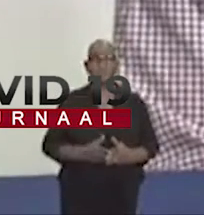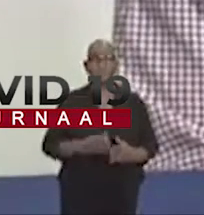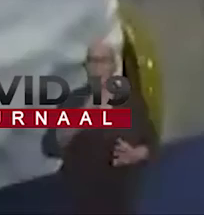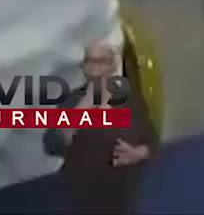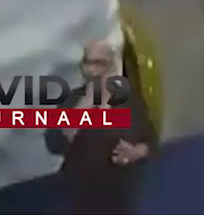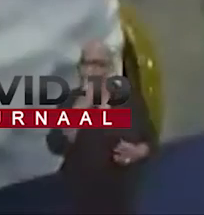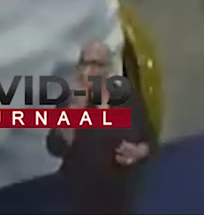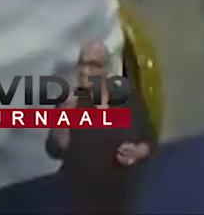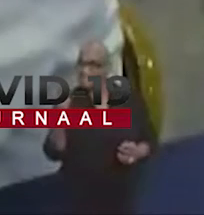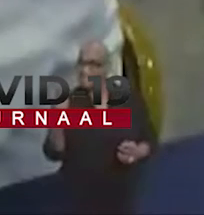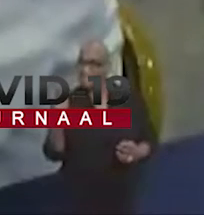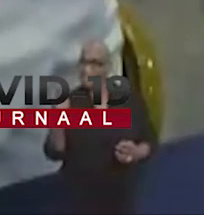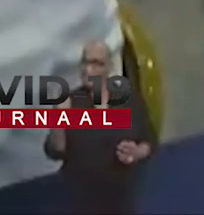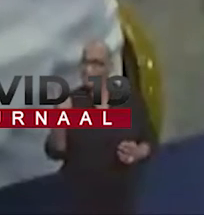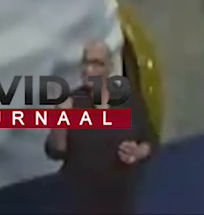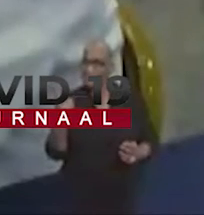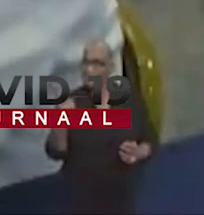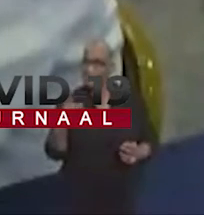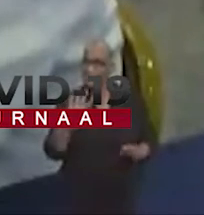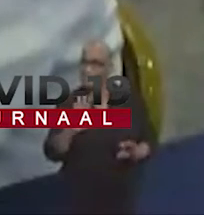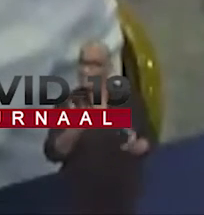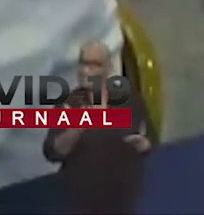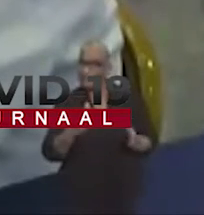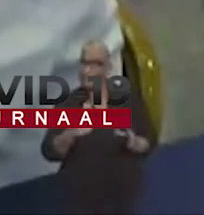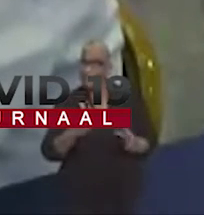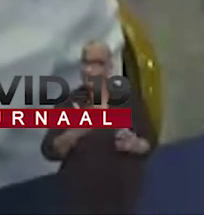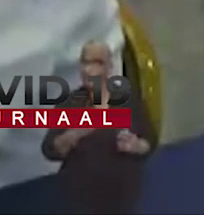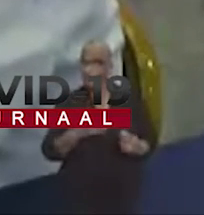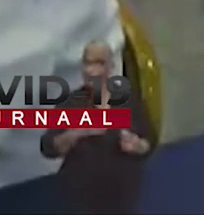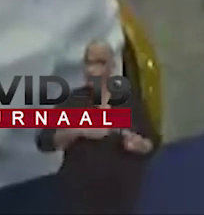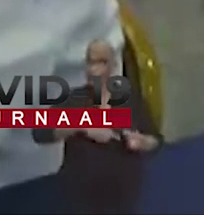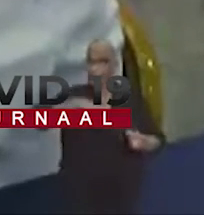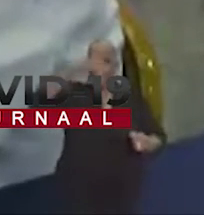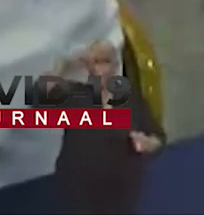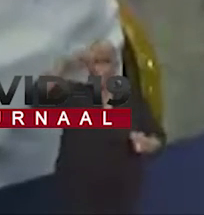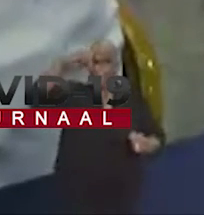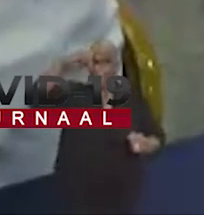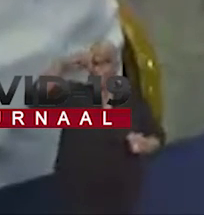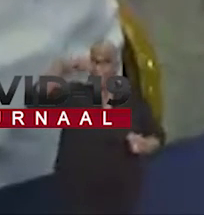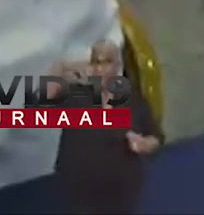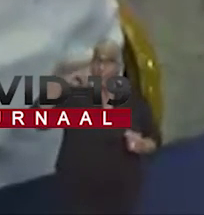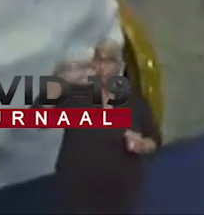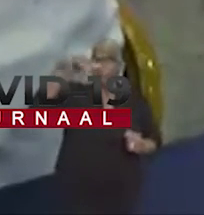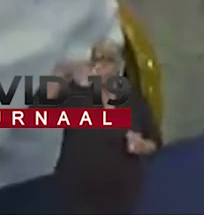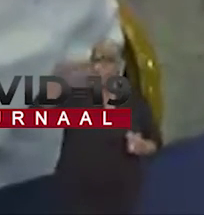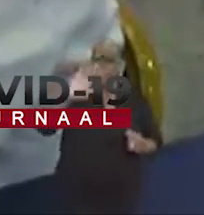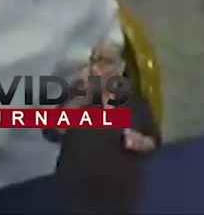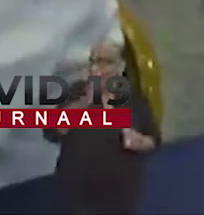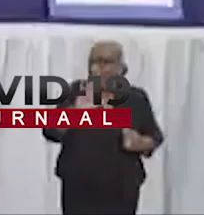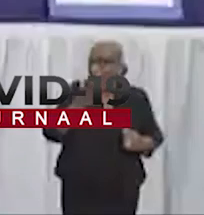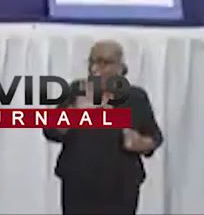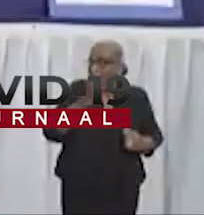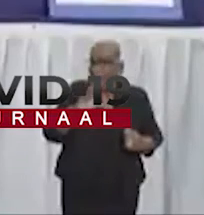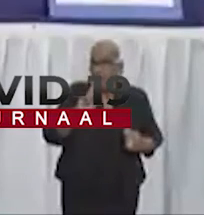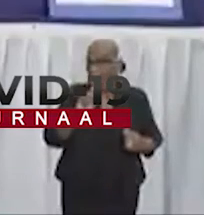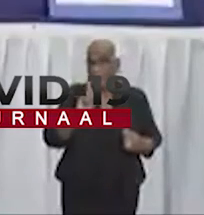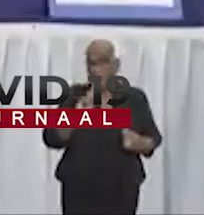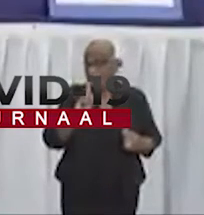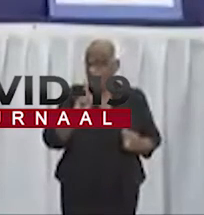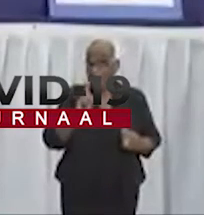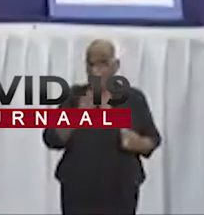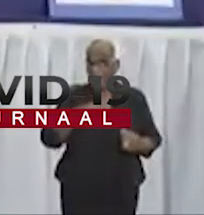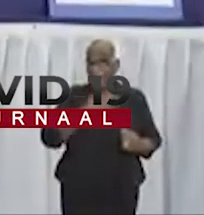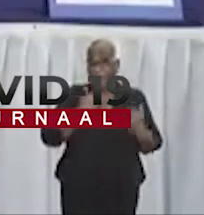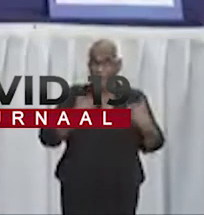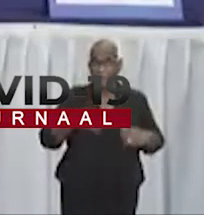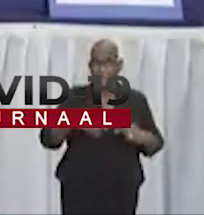het alsof wij over de piek heen zijn. Kan best wel, maar het hoeft niet zo te zijn. Maar we kunnen aan de hand